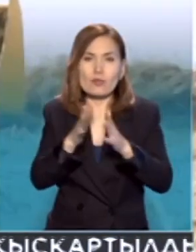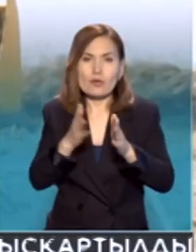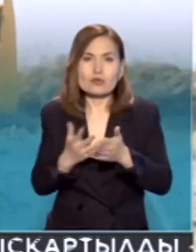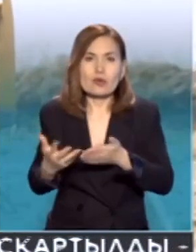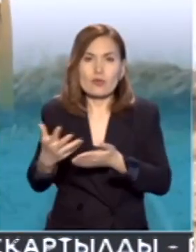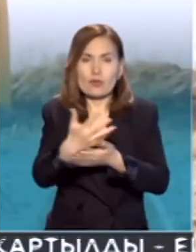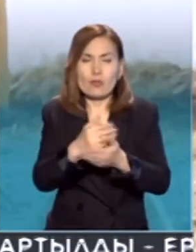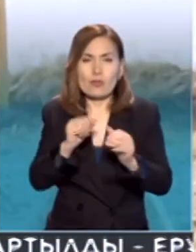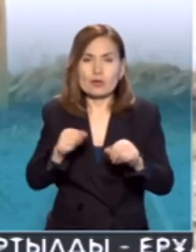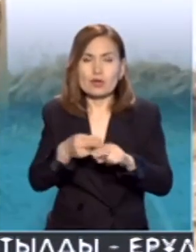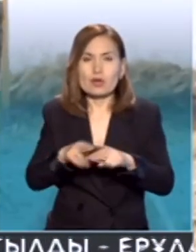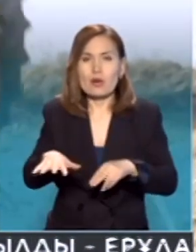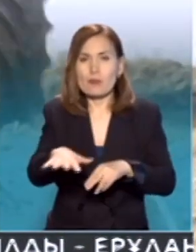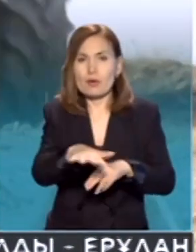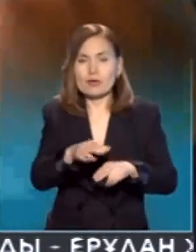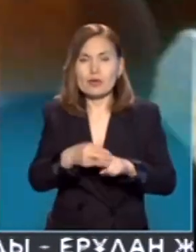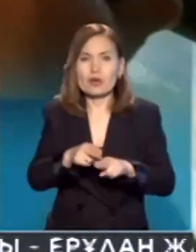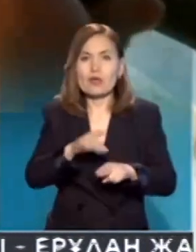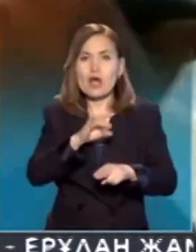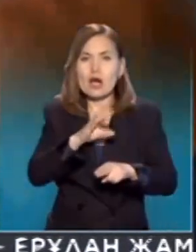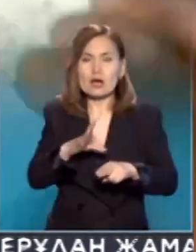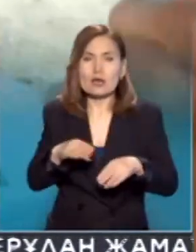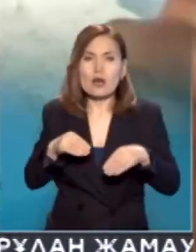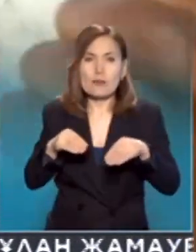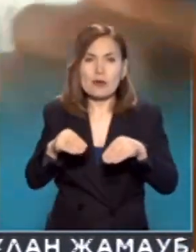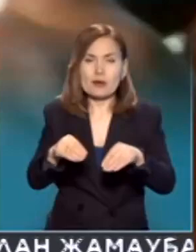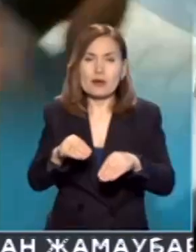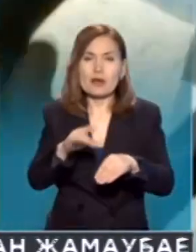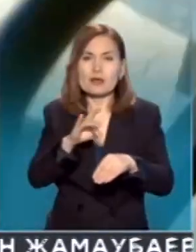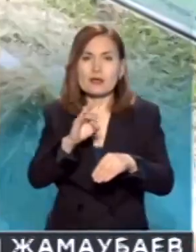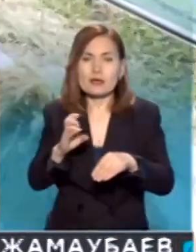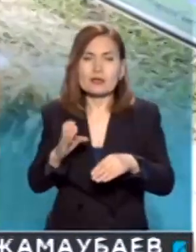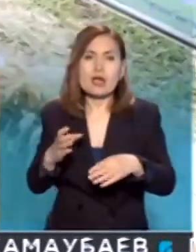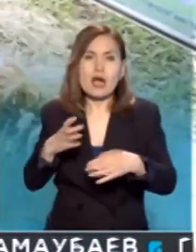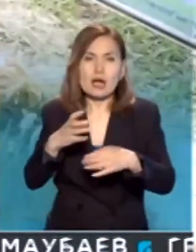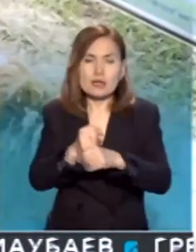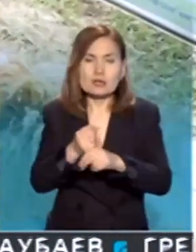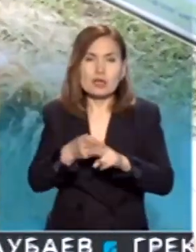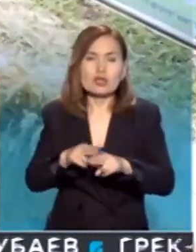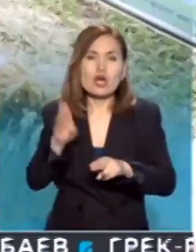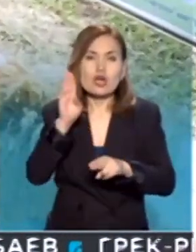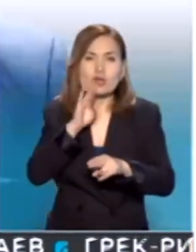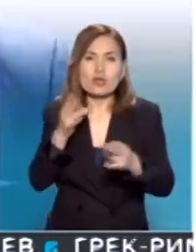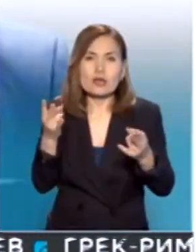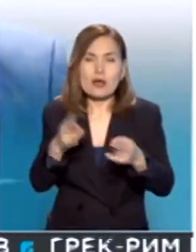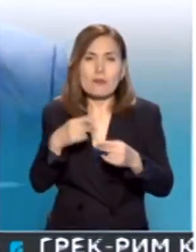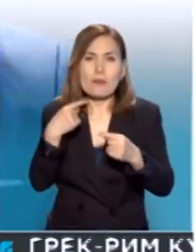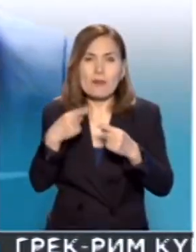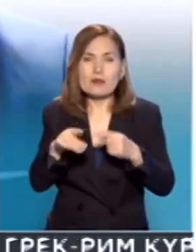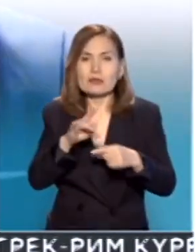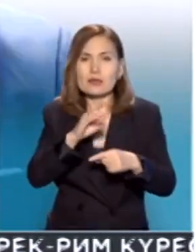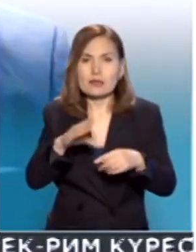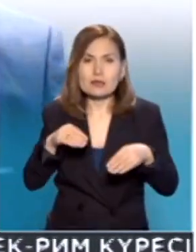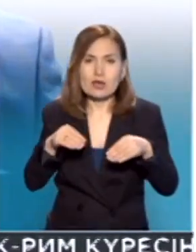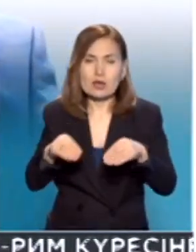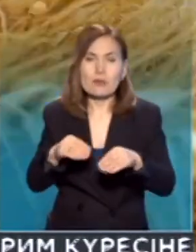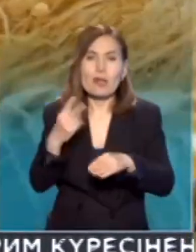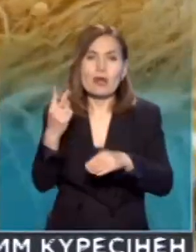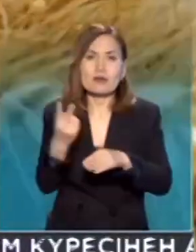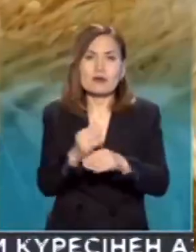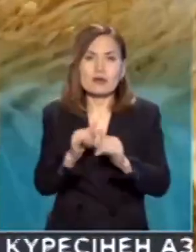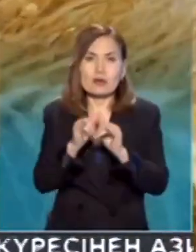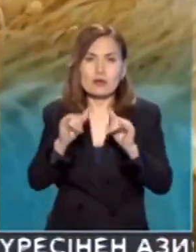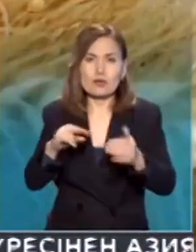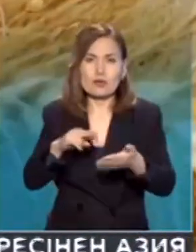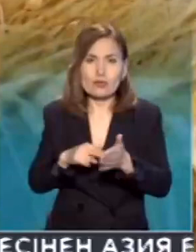Сырдарияға тәуелді өңір диқандары күріш егістігін қысқартқанымен оның орнына суды аз қажет ететін дәнді дақылдардың көлемін